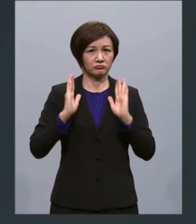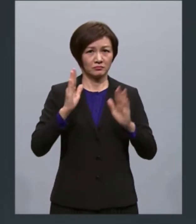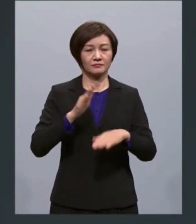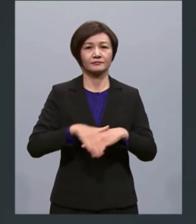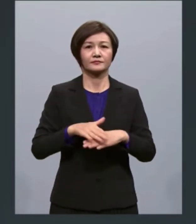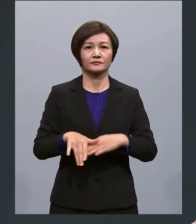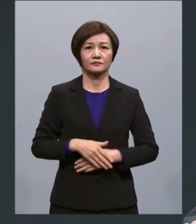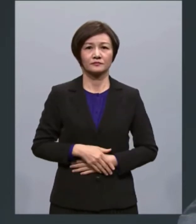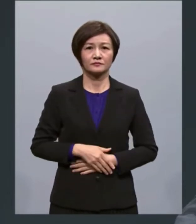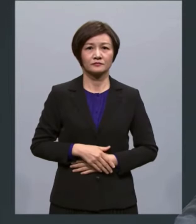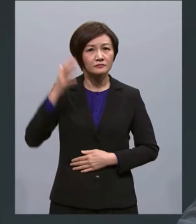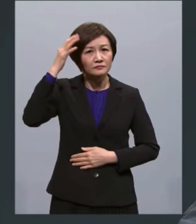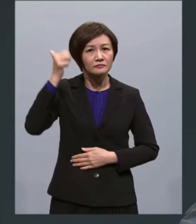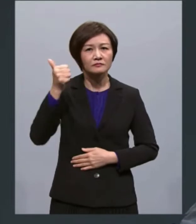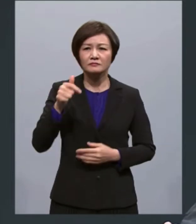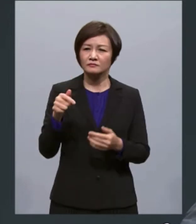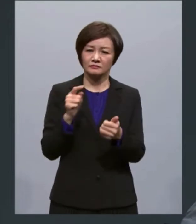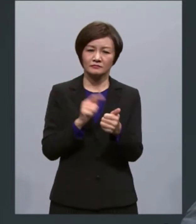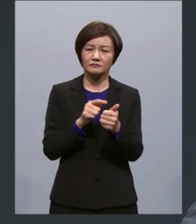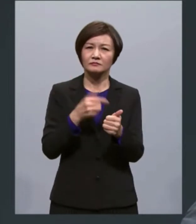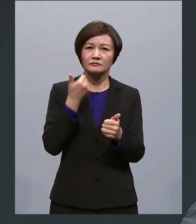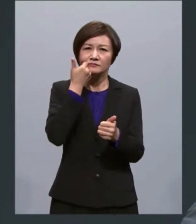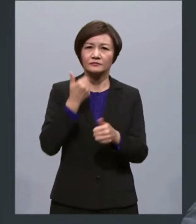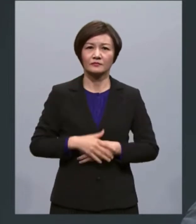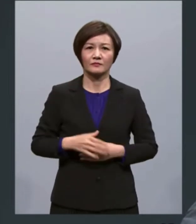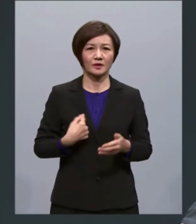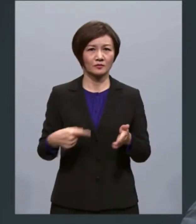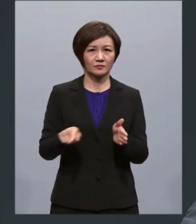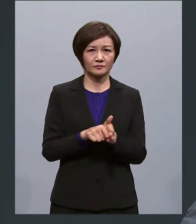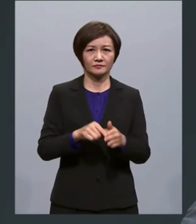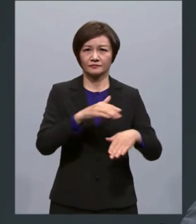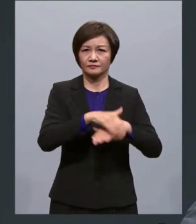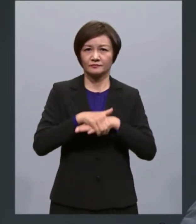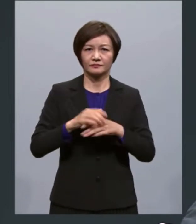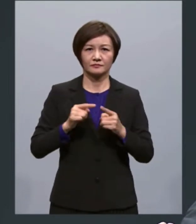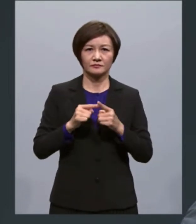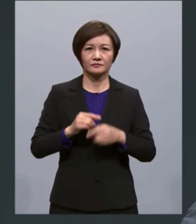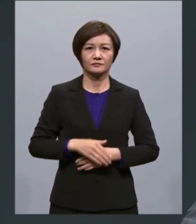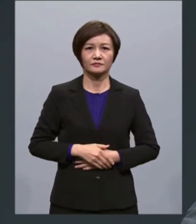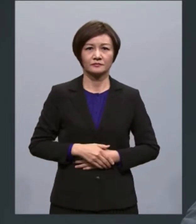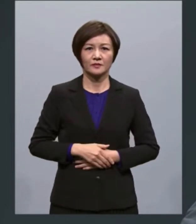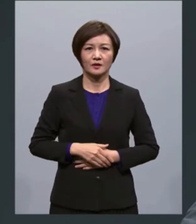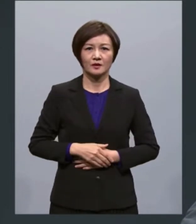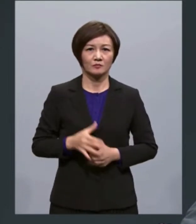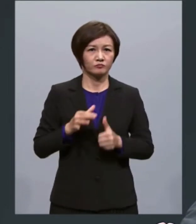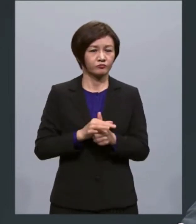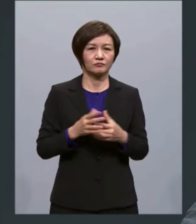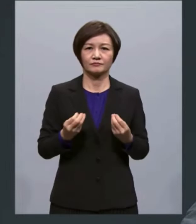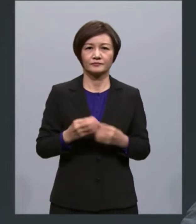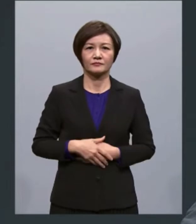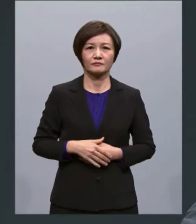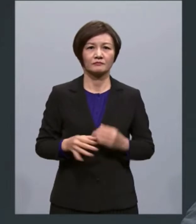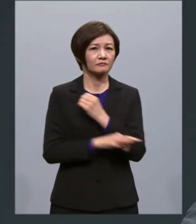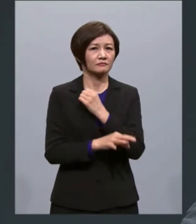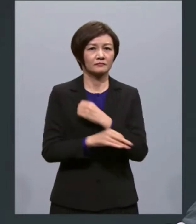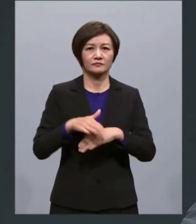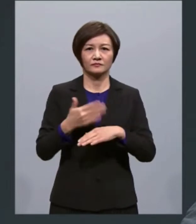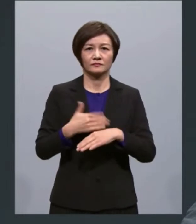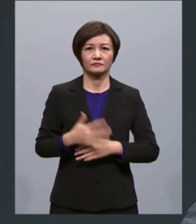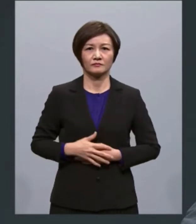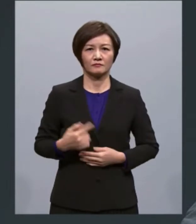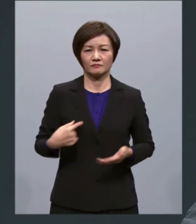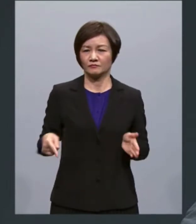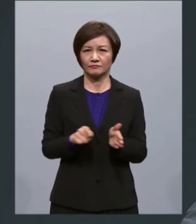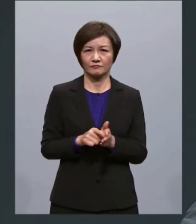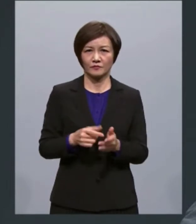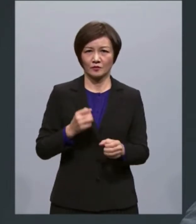那么，柯文哲你是谁？我一辈子都在救人，我没有包袱，我也不会贪污。我永远